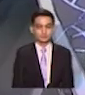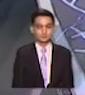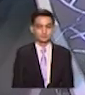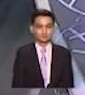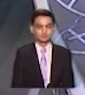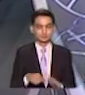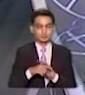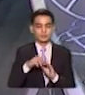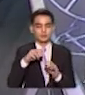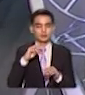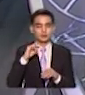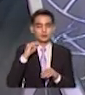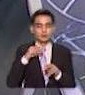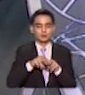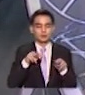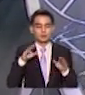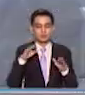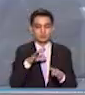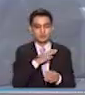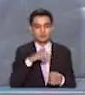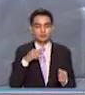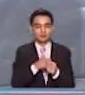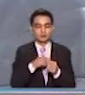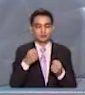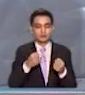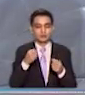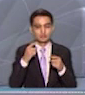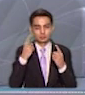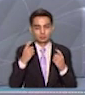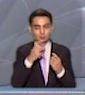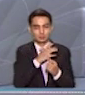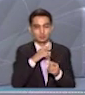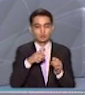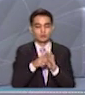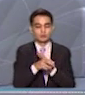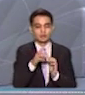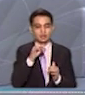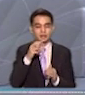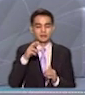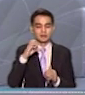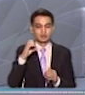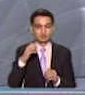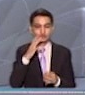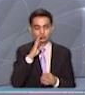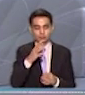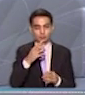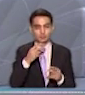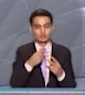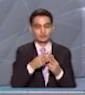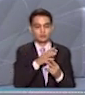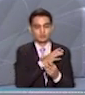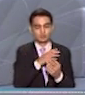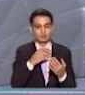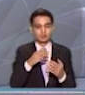Ал Петропавлда қымбат көлігімен екі қызды соғып, оқиға орнынан қашып кеткен Ильяс Тарухин 4 жылға сотталды. Және